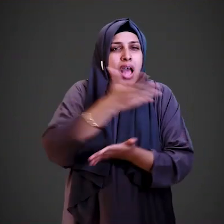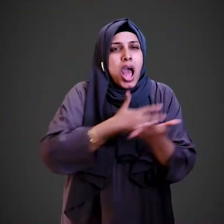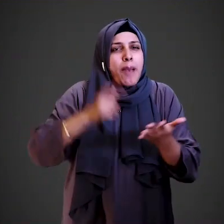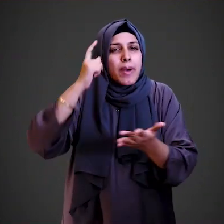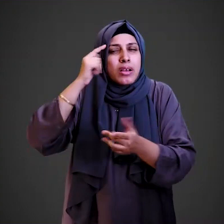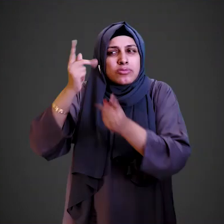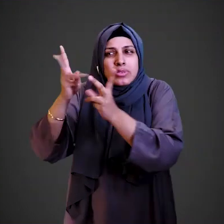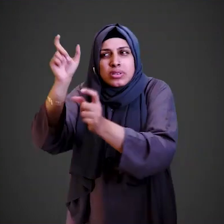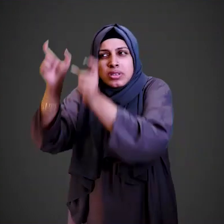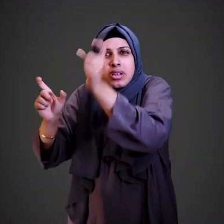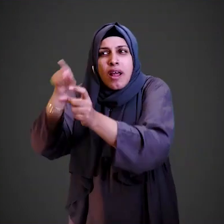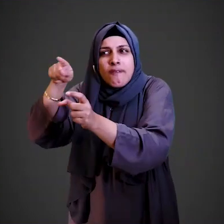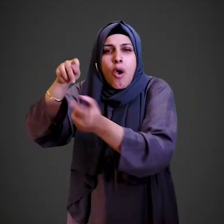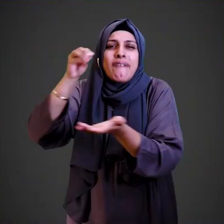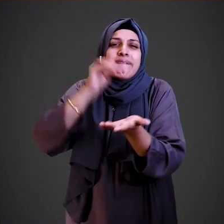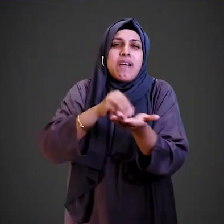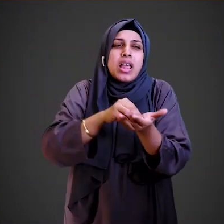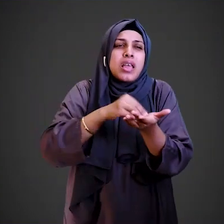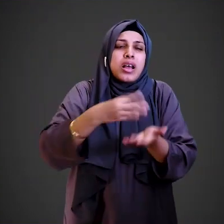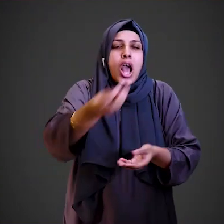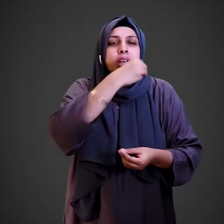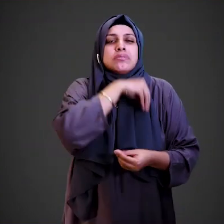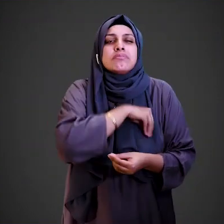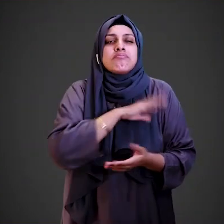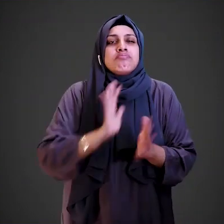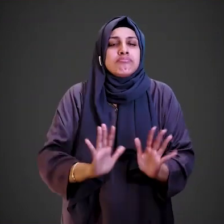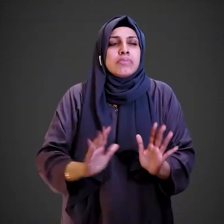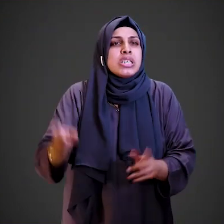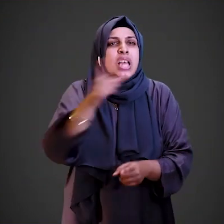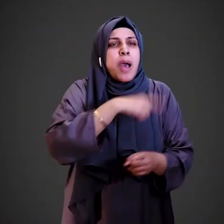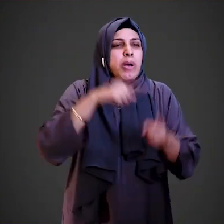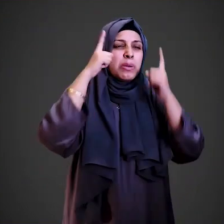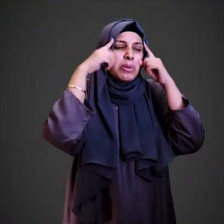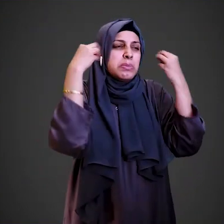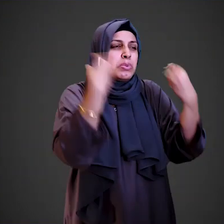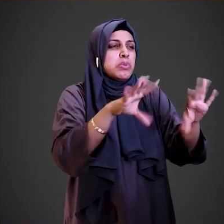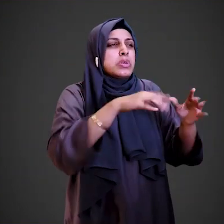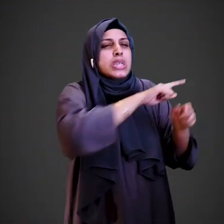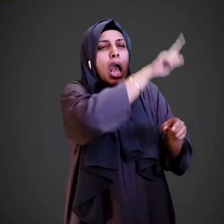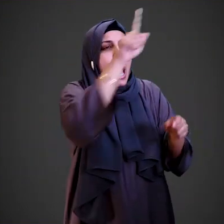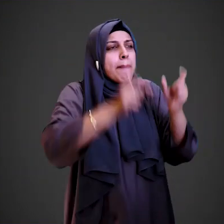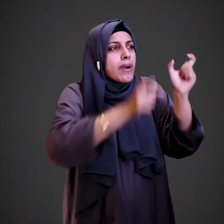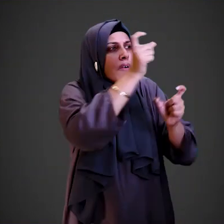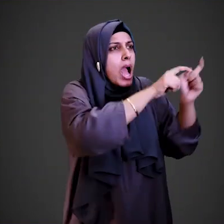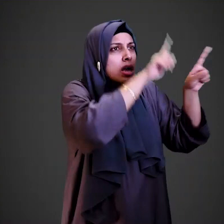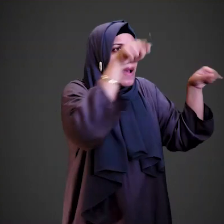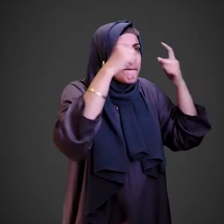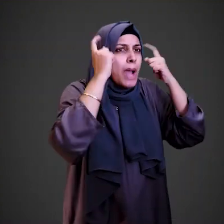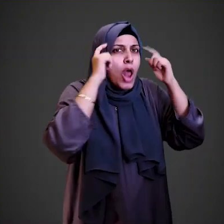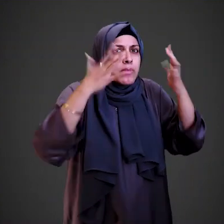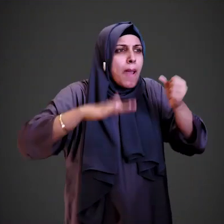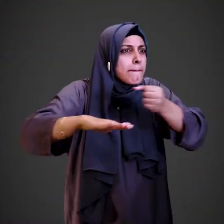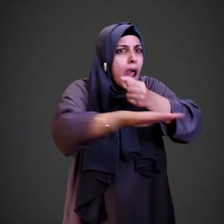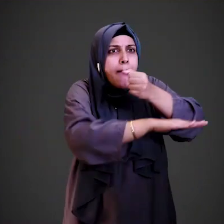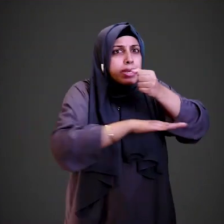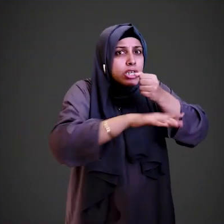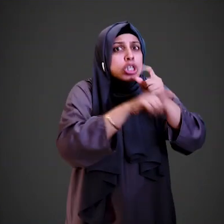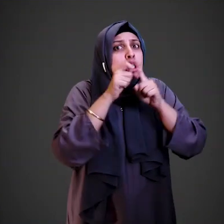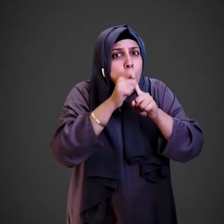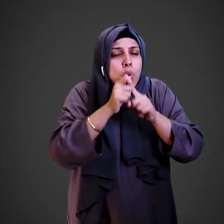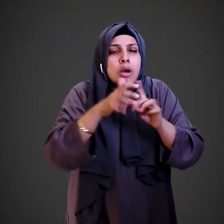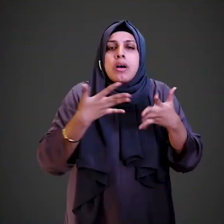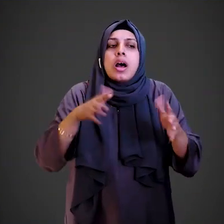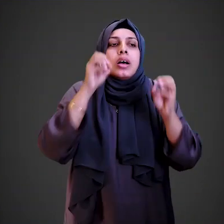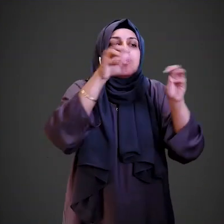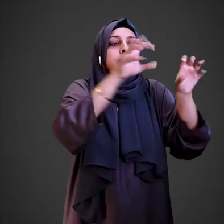अफराद पब्लिक गुड का नाजायज़ फ़ायदा उठाएंगे और बाकी अफराद जिनको पब्लिक गुड बराबर तौर पे मिलना चाहिए